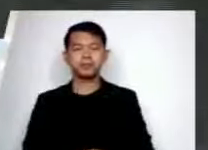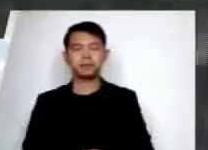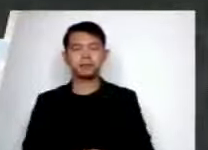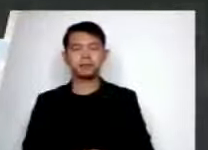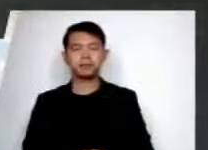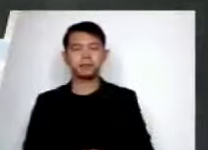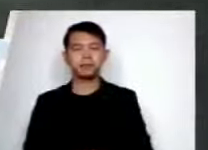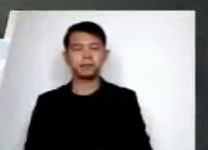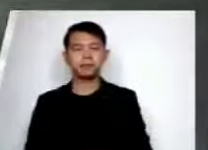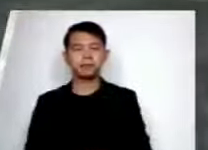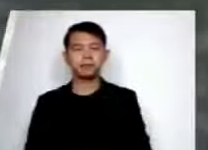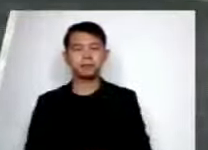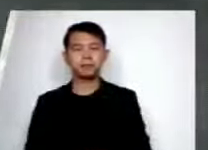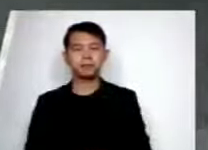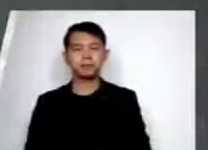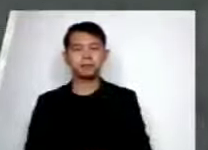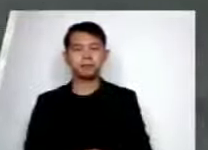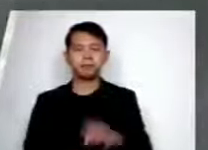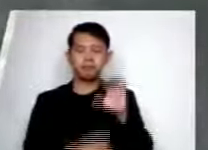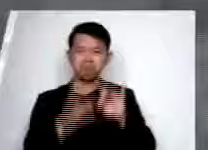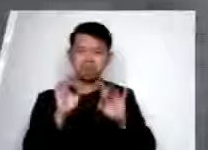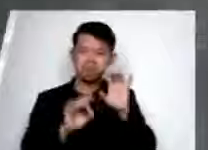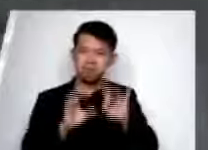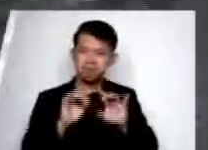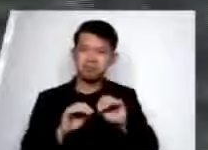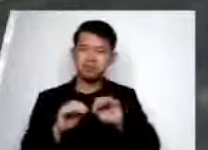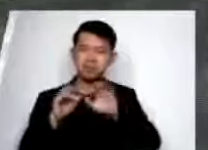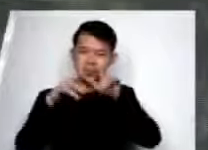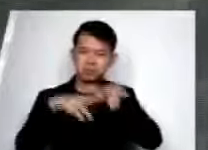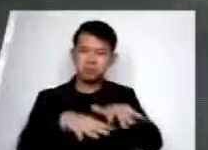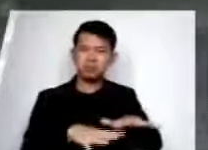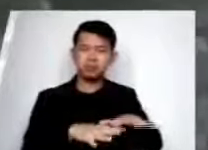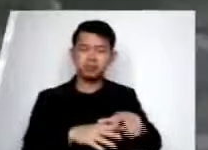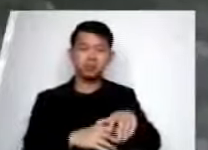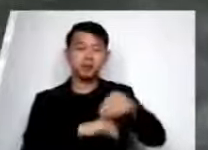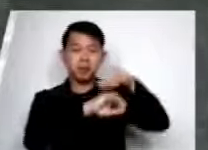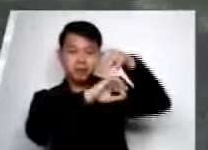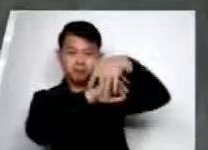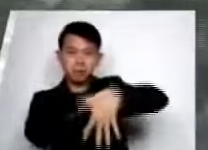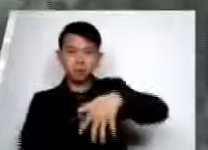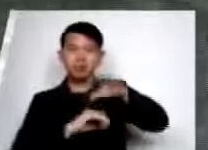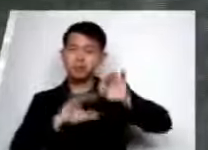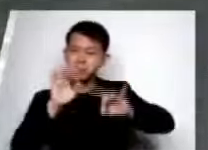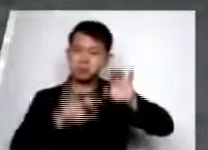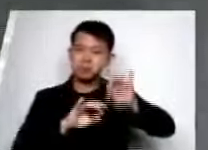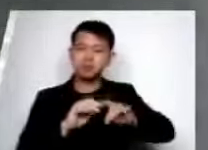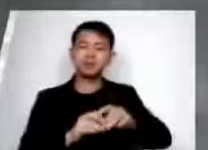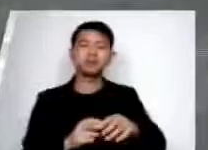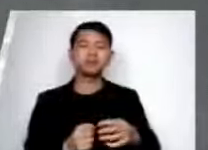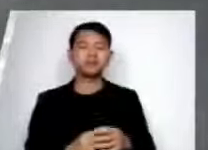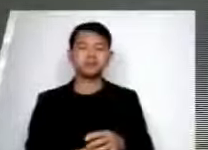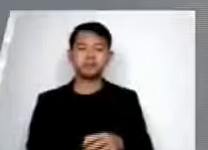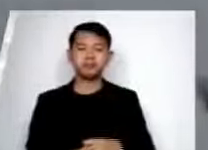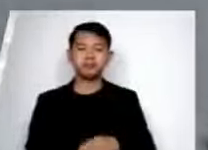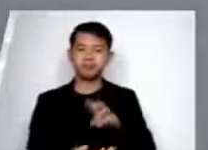Tila putik naman ang bumagsak mula sa Bayi-Bayi Falls sa bayan ng La Castellana sa Negros Occidental.